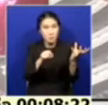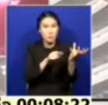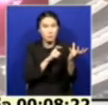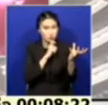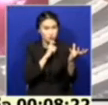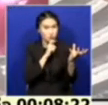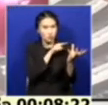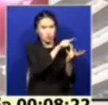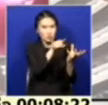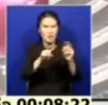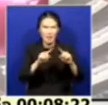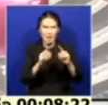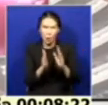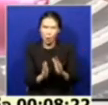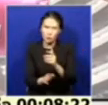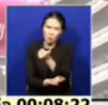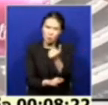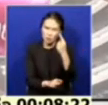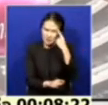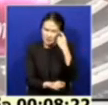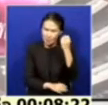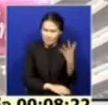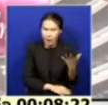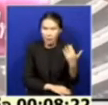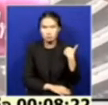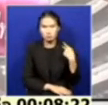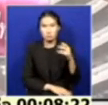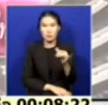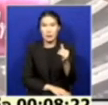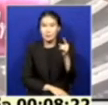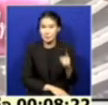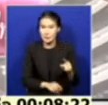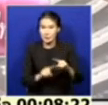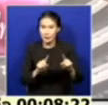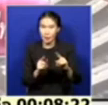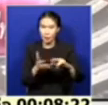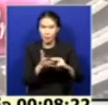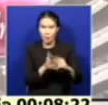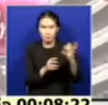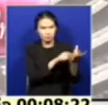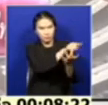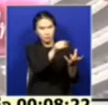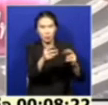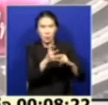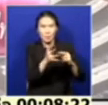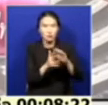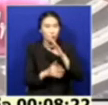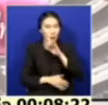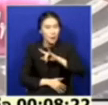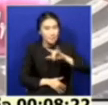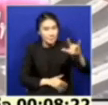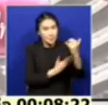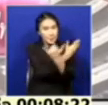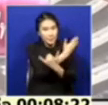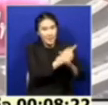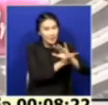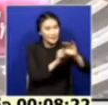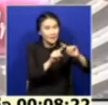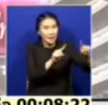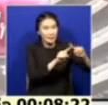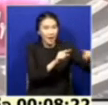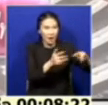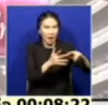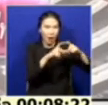นไทยเหล่านั้นณวันนี้เท่าที่มีตัวเลขกันอยู่ก็คือประมาณ 1,670,000 กว่าคนนะทั่วโลก